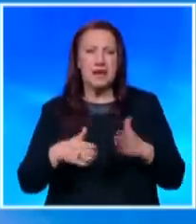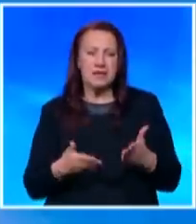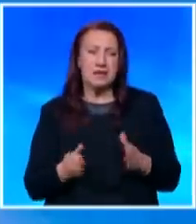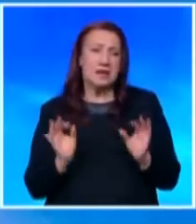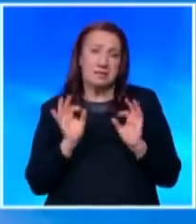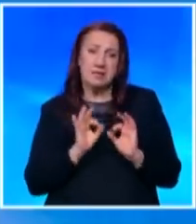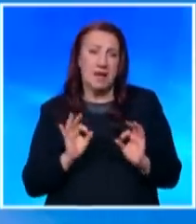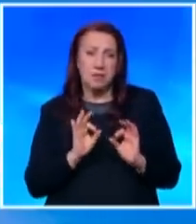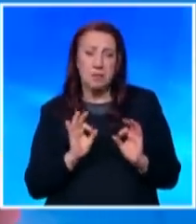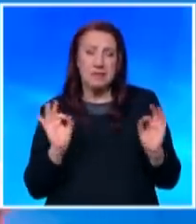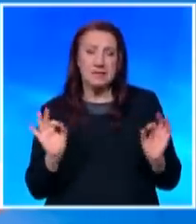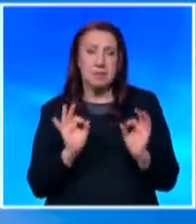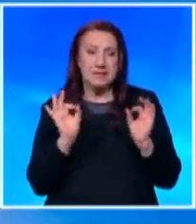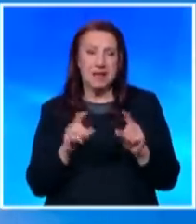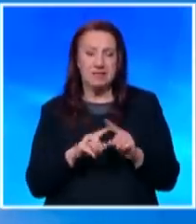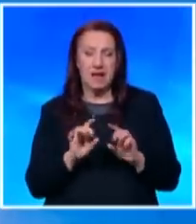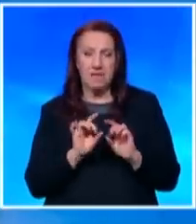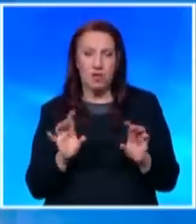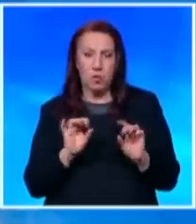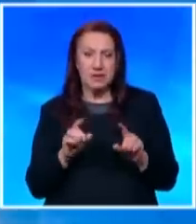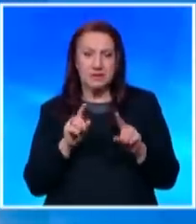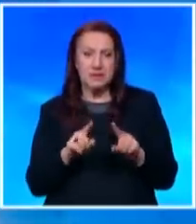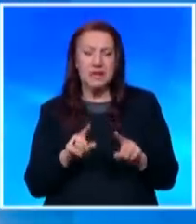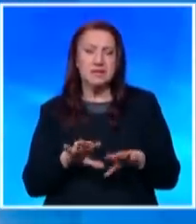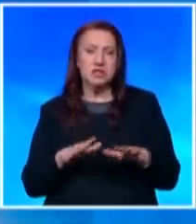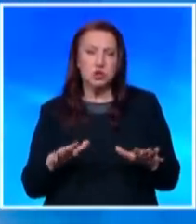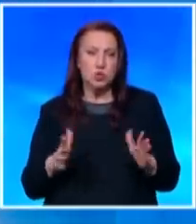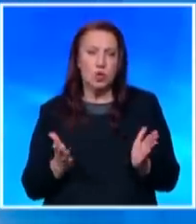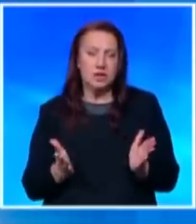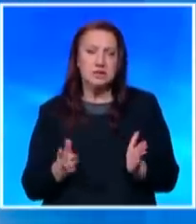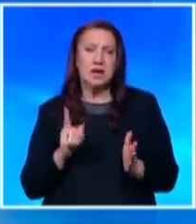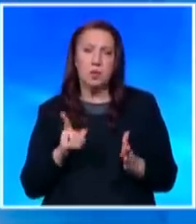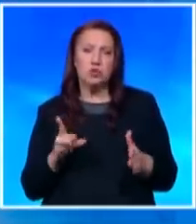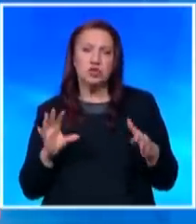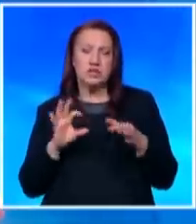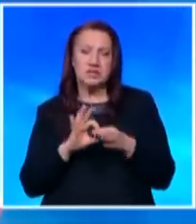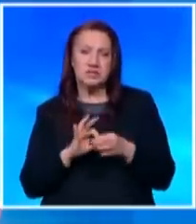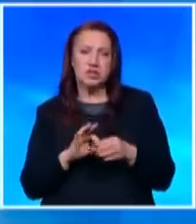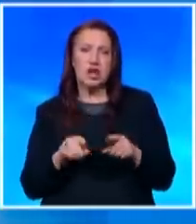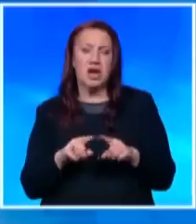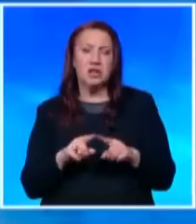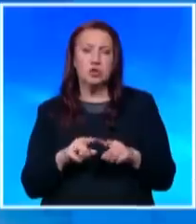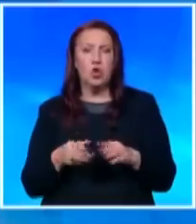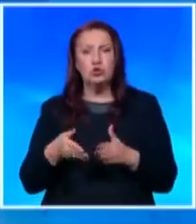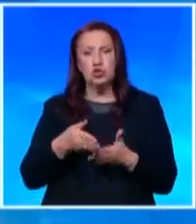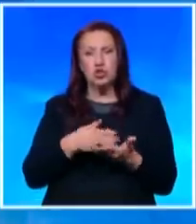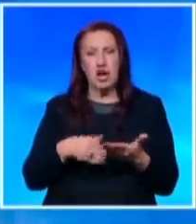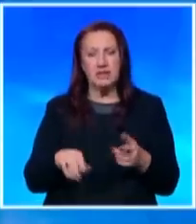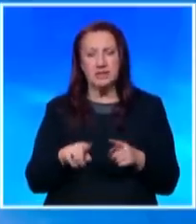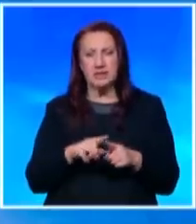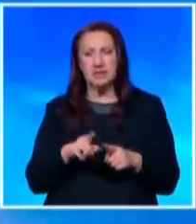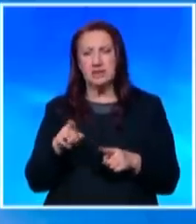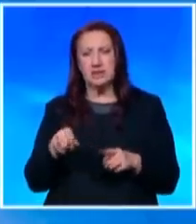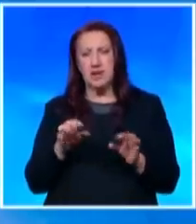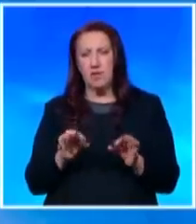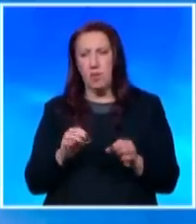в тази ситуация във всеки случай може да се свържи с като един елемент от пъзела, който се нарежда в